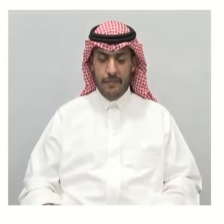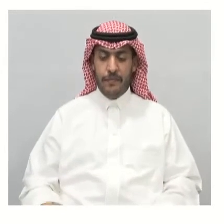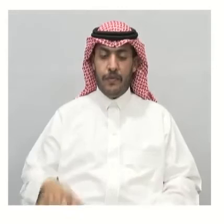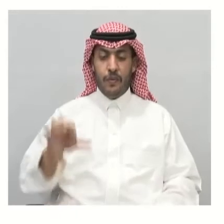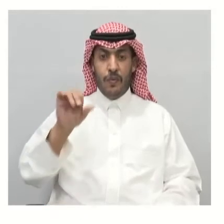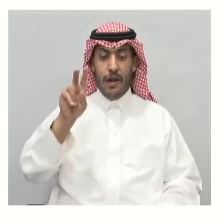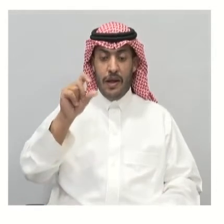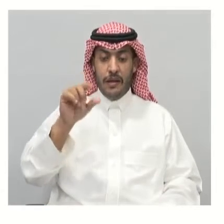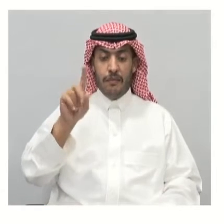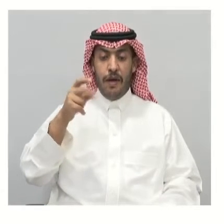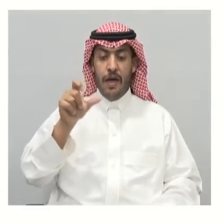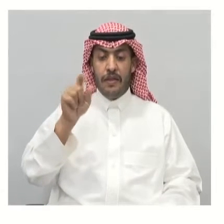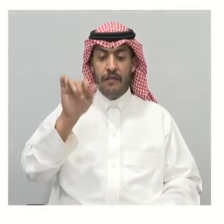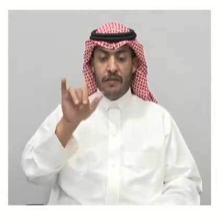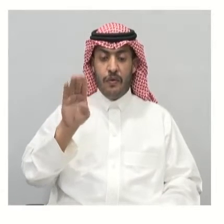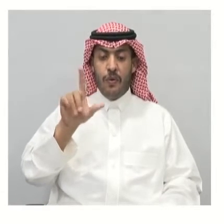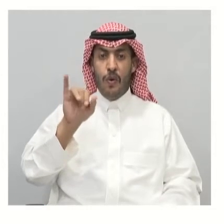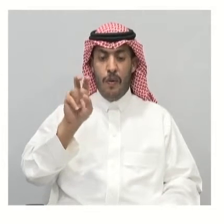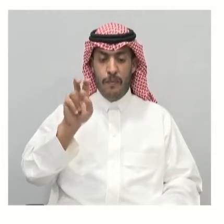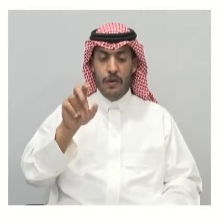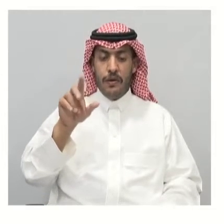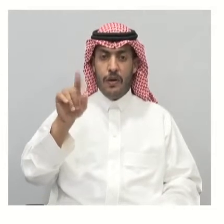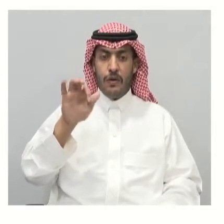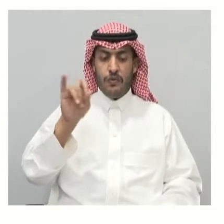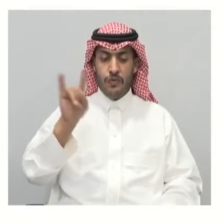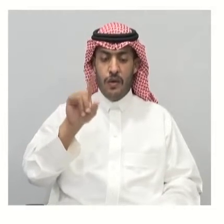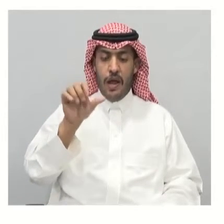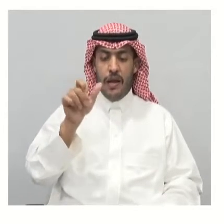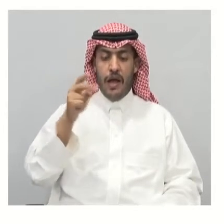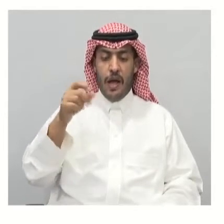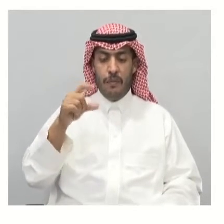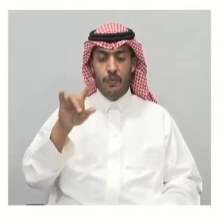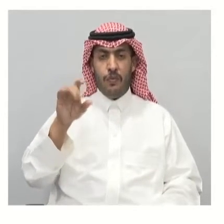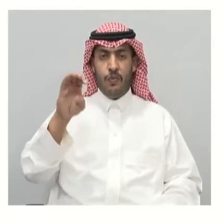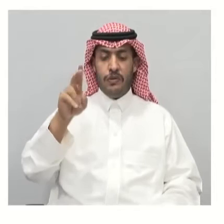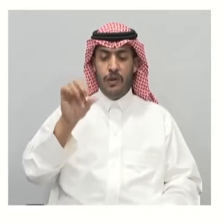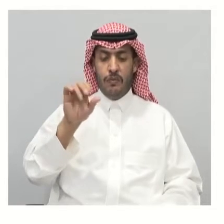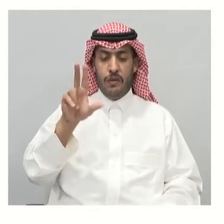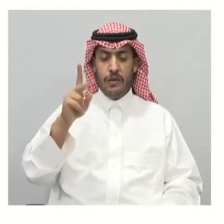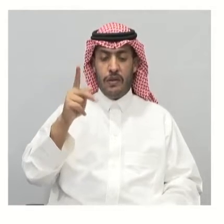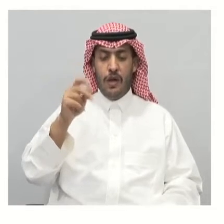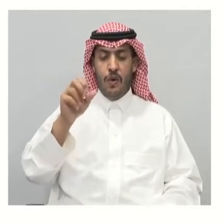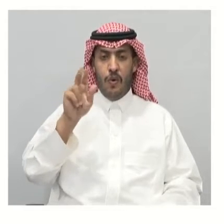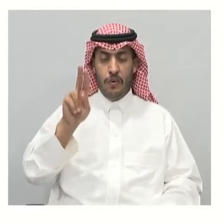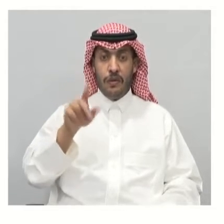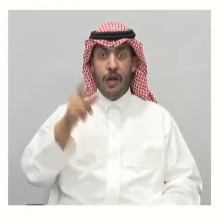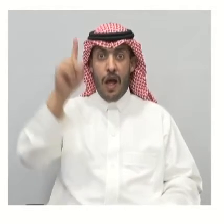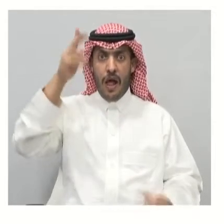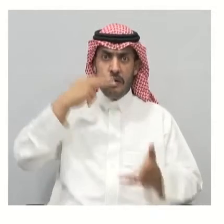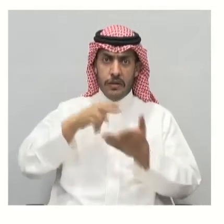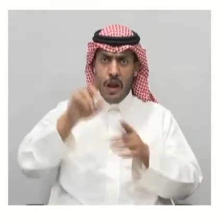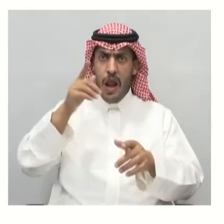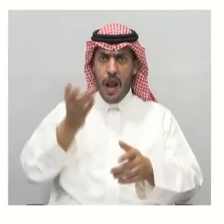ولقد بعثنا في كل امه رسولا ان اعبدوا الله واجتنبوا الطا صدق الله العظيم اذا ارسل الله